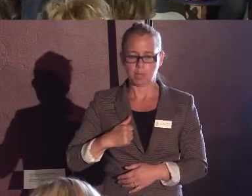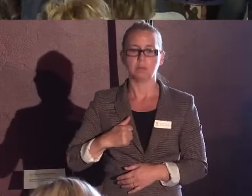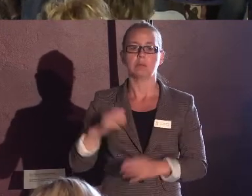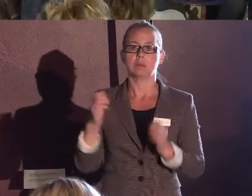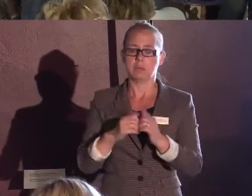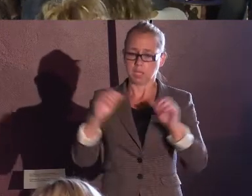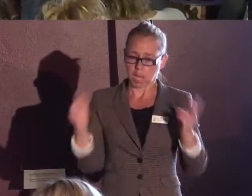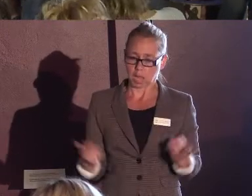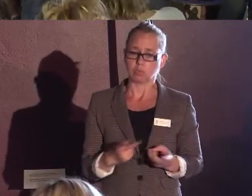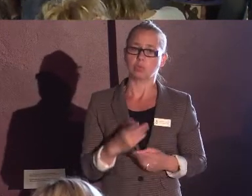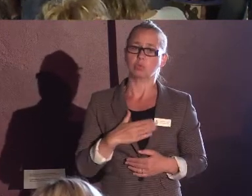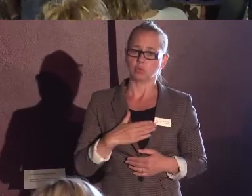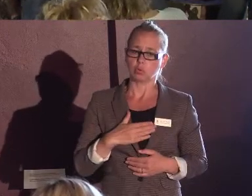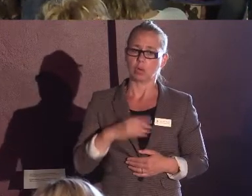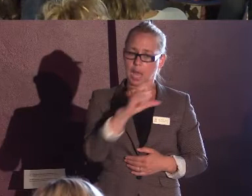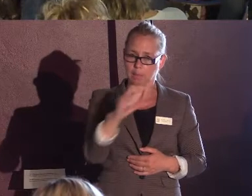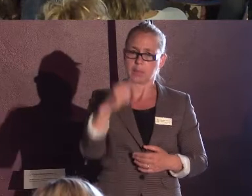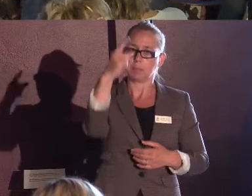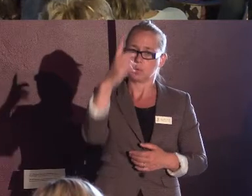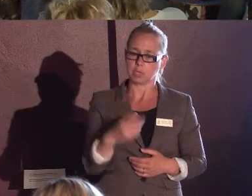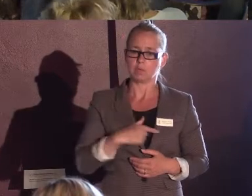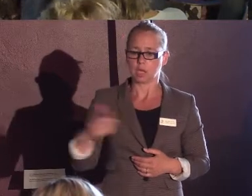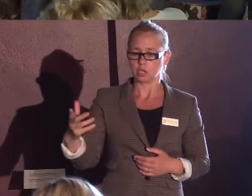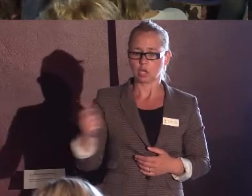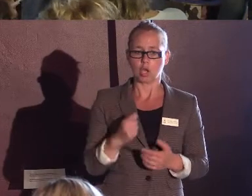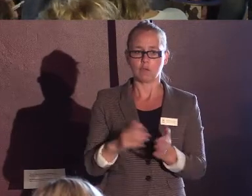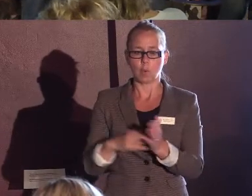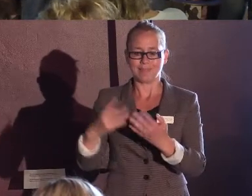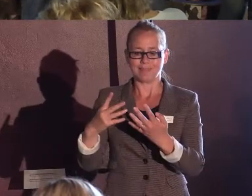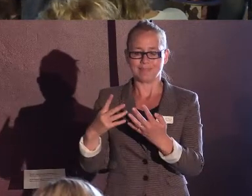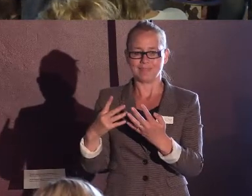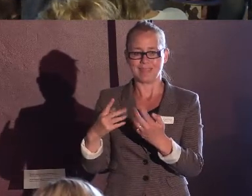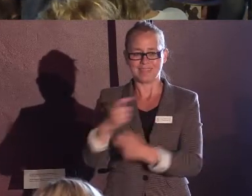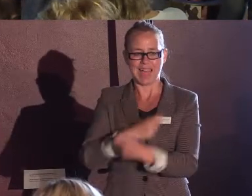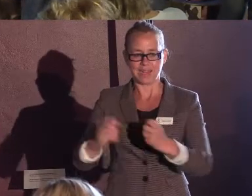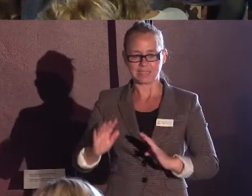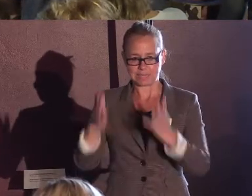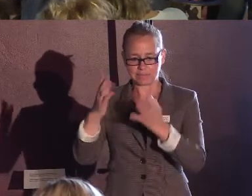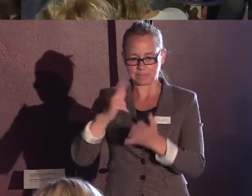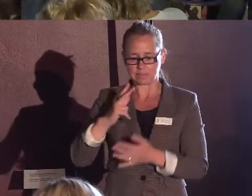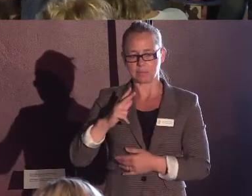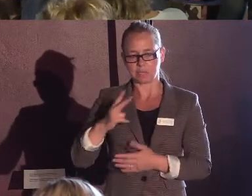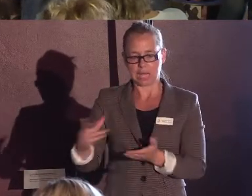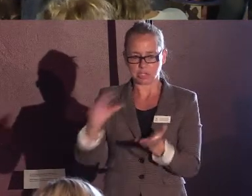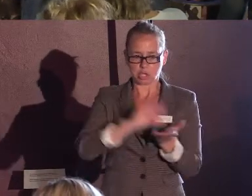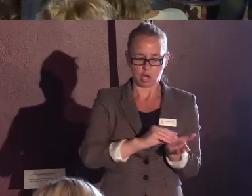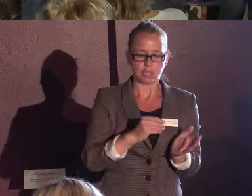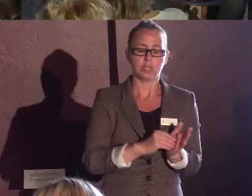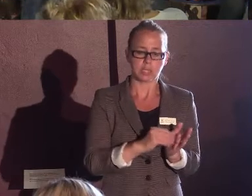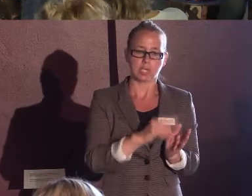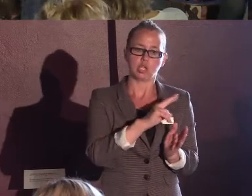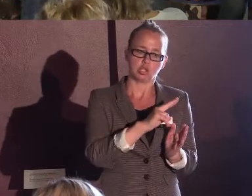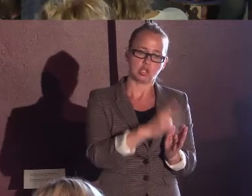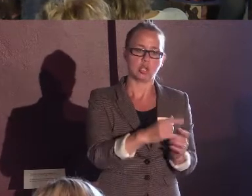här prioriterat. Och vi har tagit från vårt näringslivsanslag och skapat ett eget nytt program för kulturella och